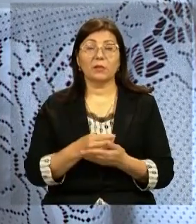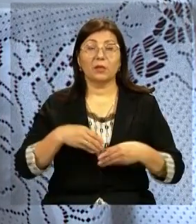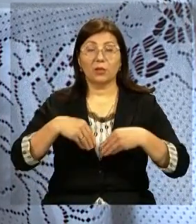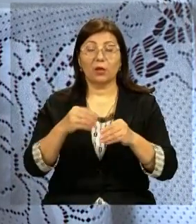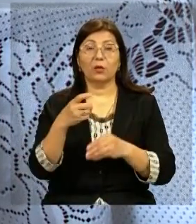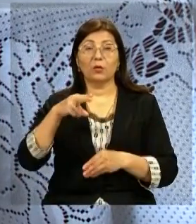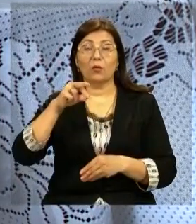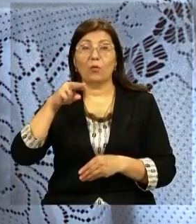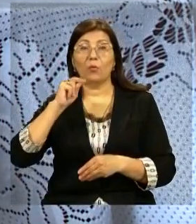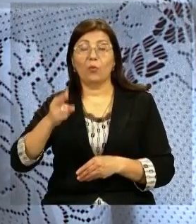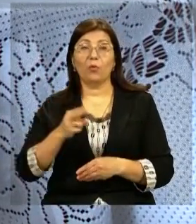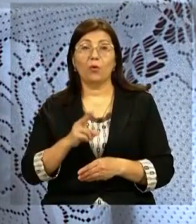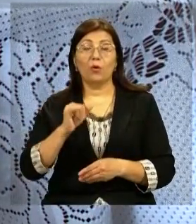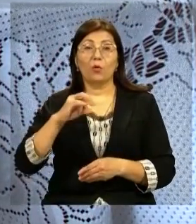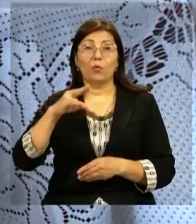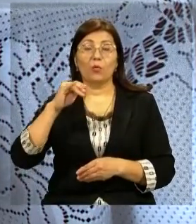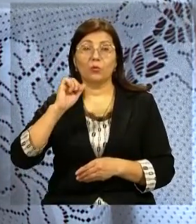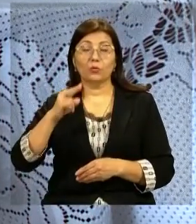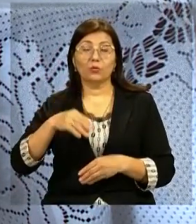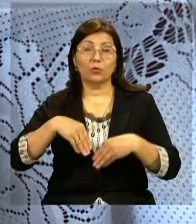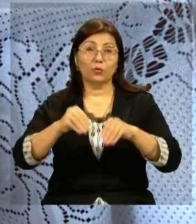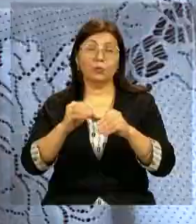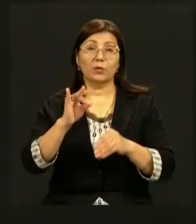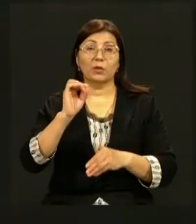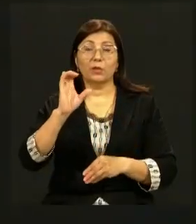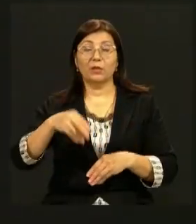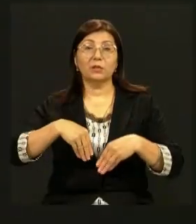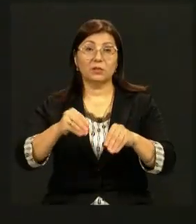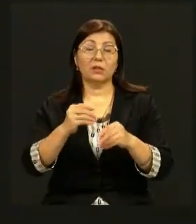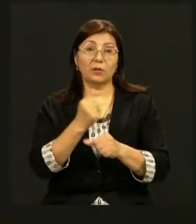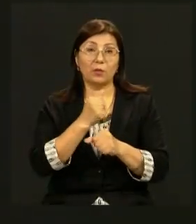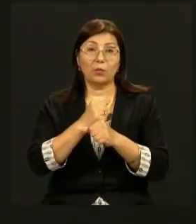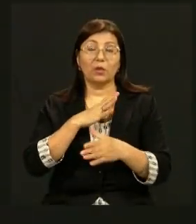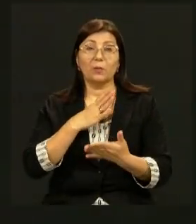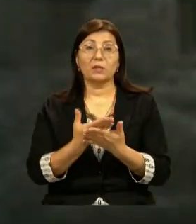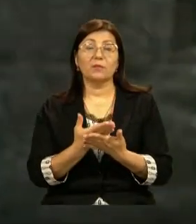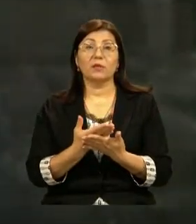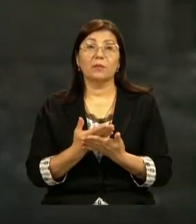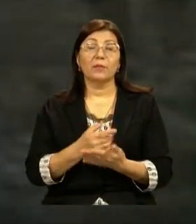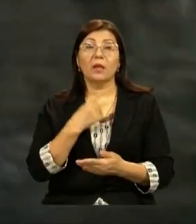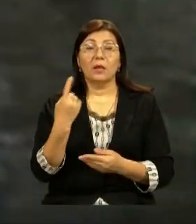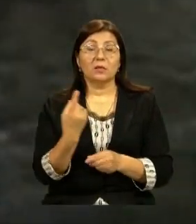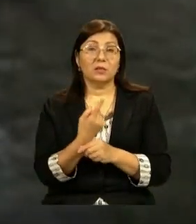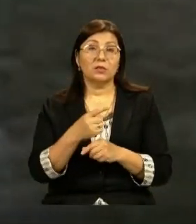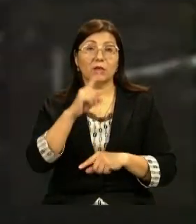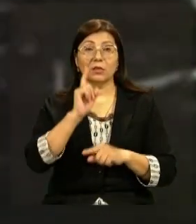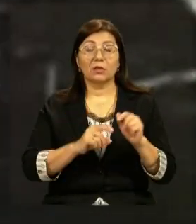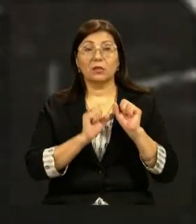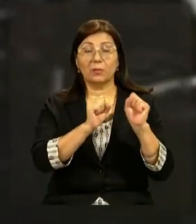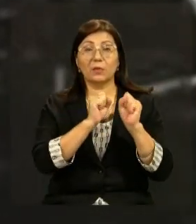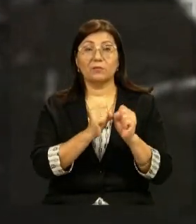сеяли, кунжут сеяли, рыс сеяли. В наладившуюся жизнь мешалась война. Сначала ушел защищать родину старший